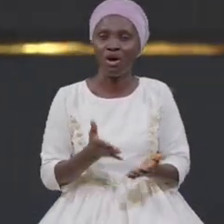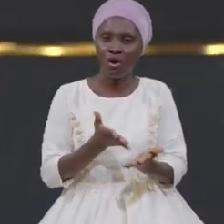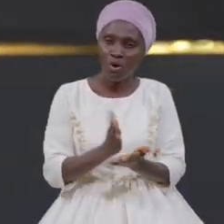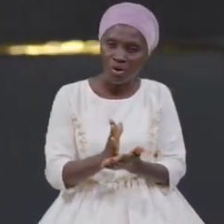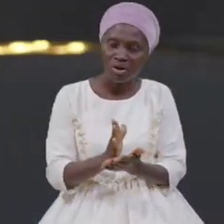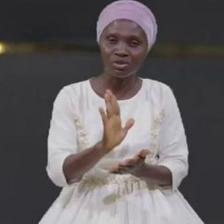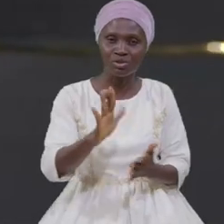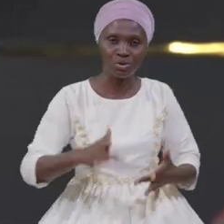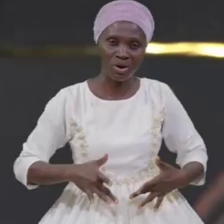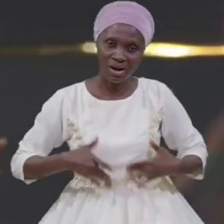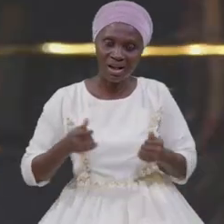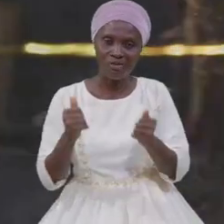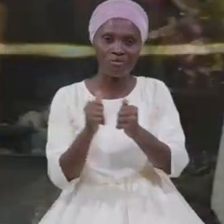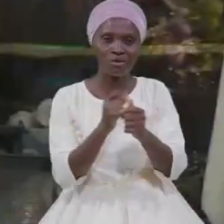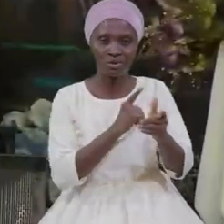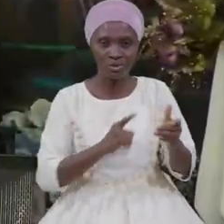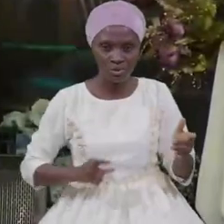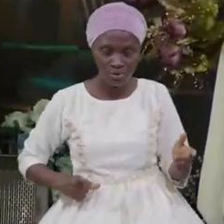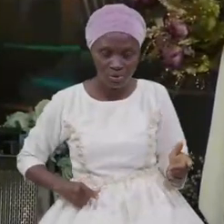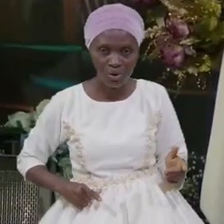de jugement.